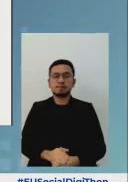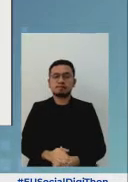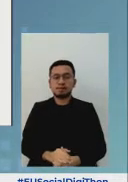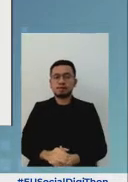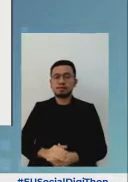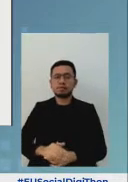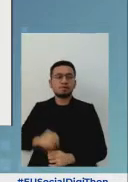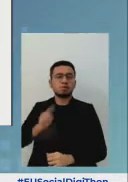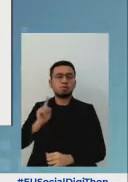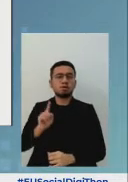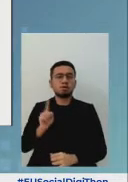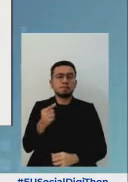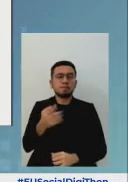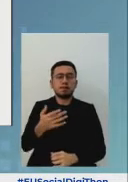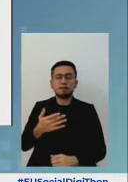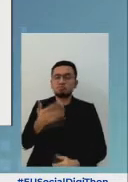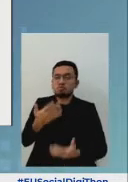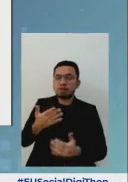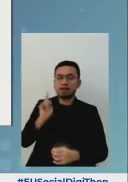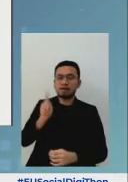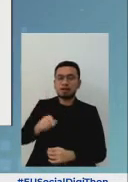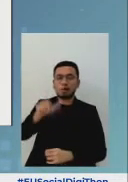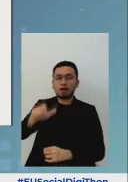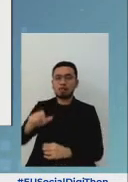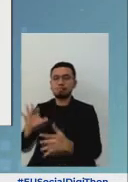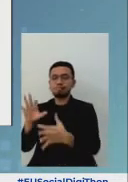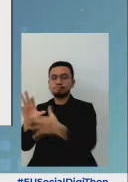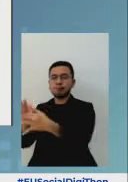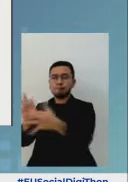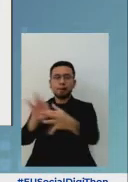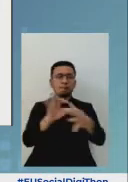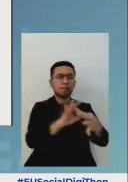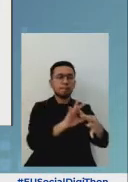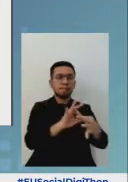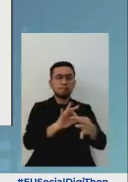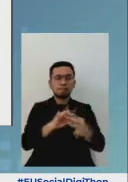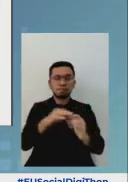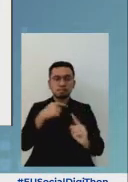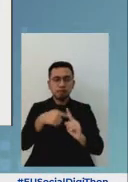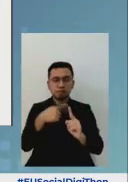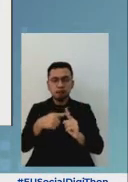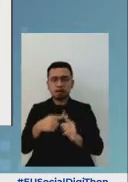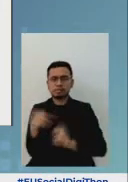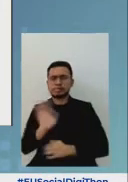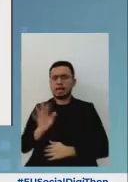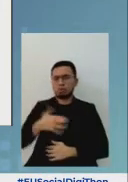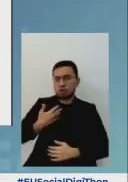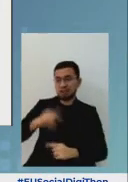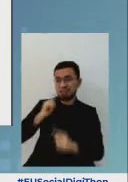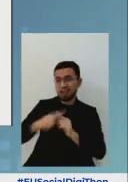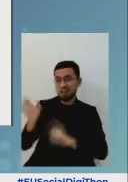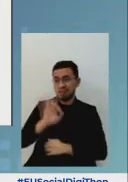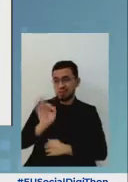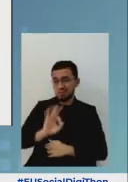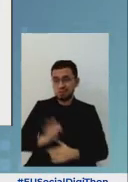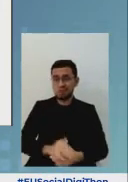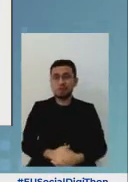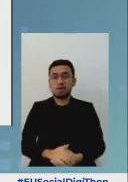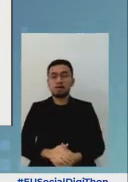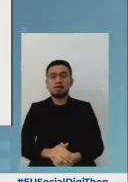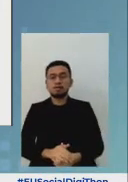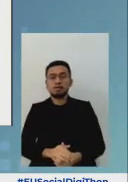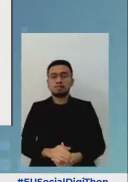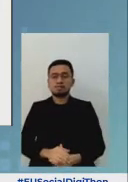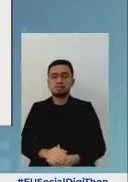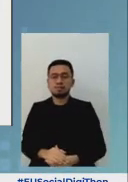selektif menerima atau menambah teman, khususnya yang belum dikenal. Adik-adik, ada wilayah di Indonesia yang bangga kalau mereka